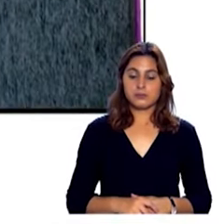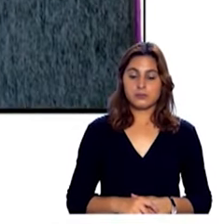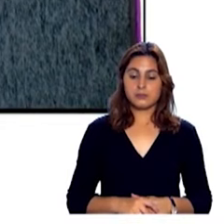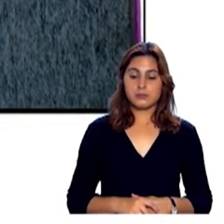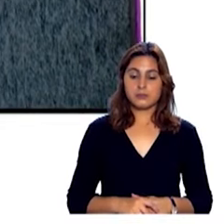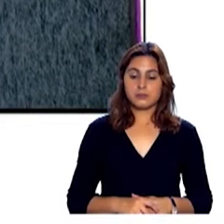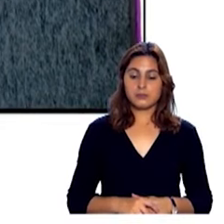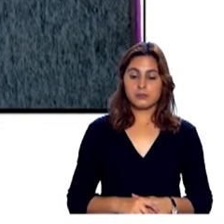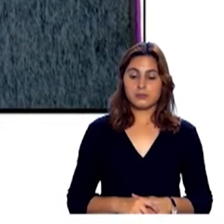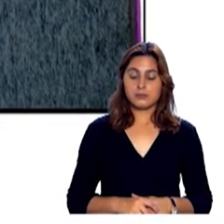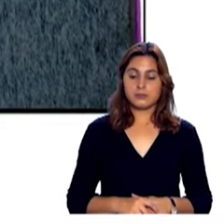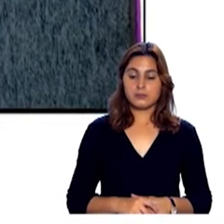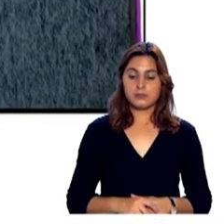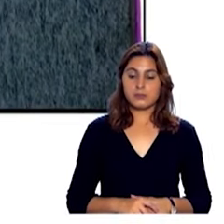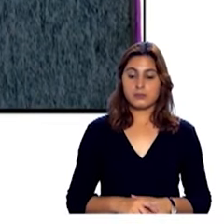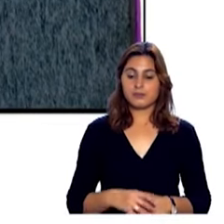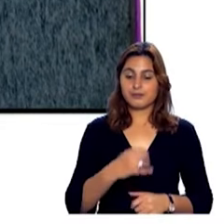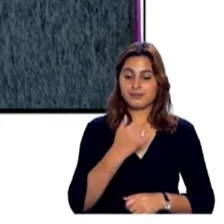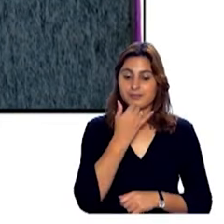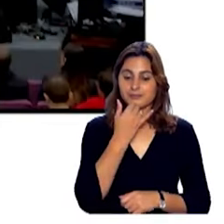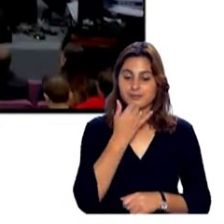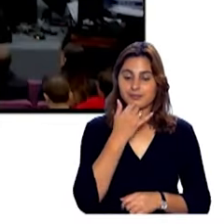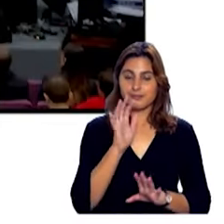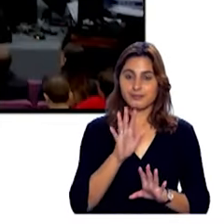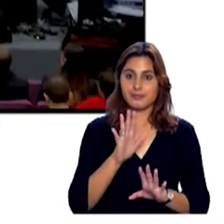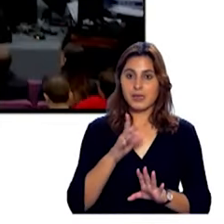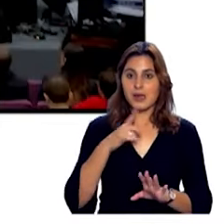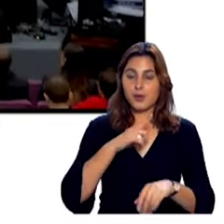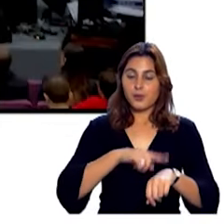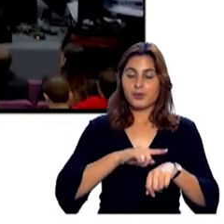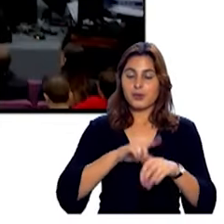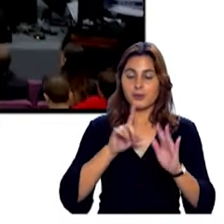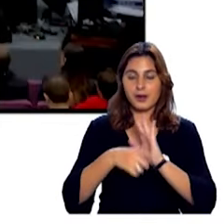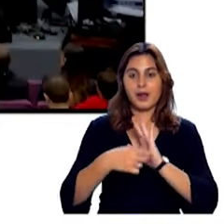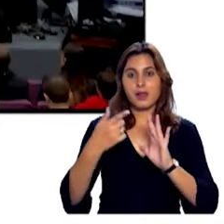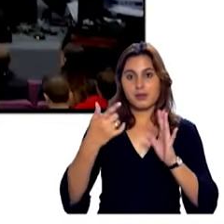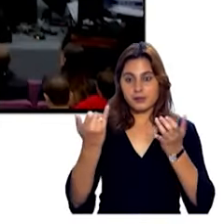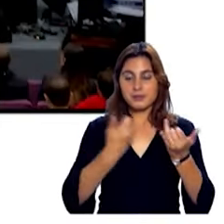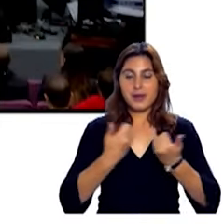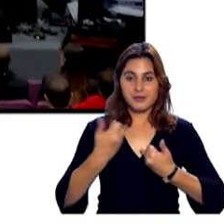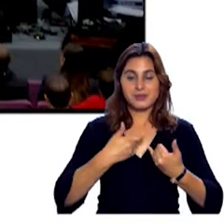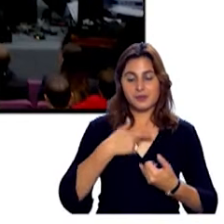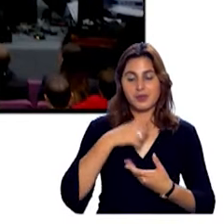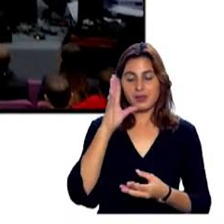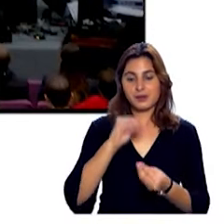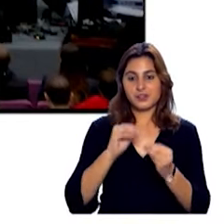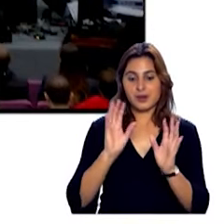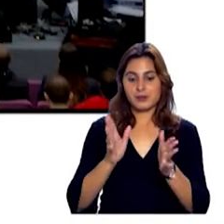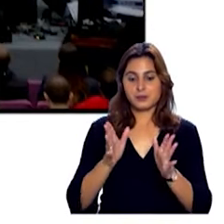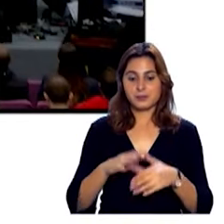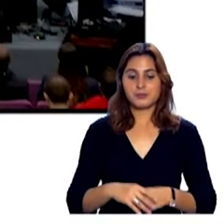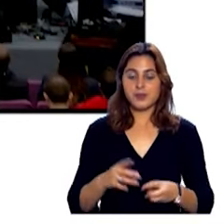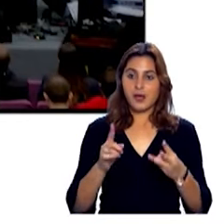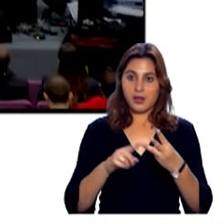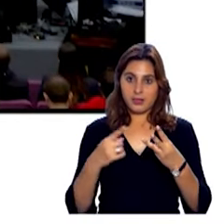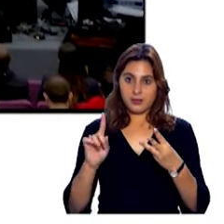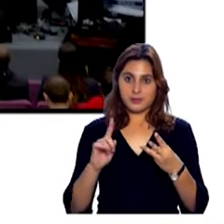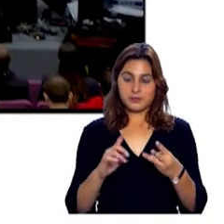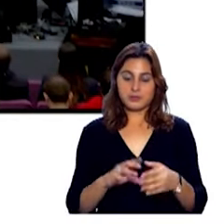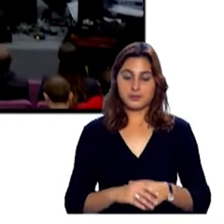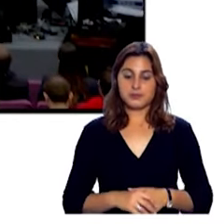alla alla alla conclusione terza parte bilancio dell'app di questo